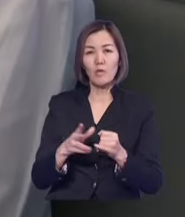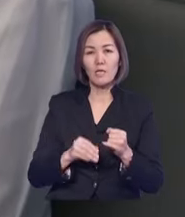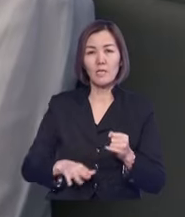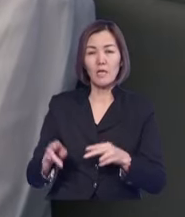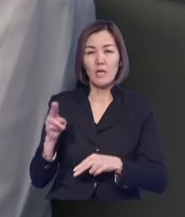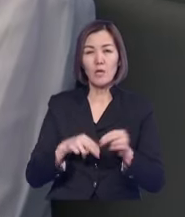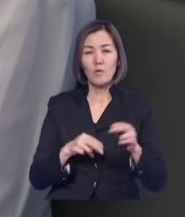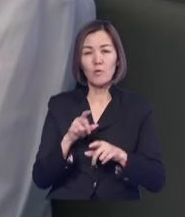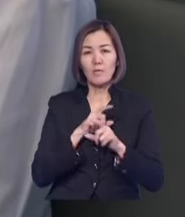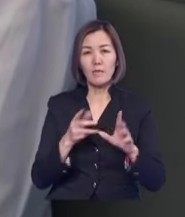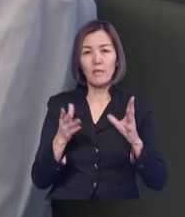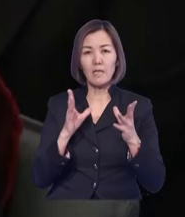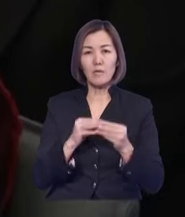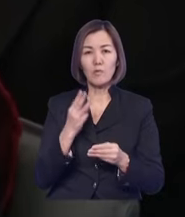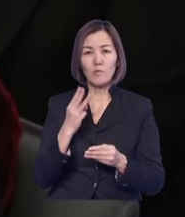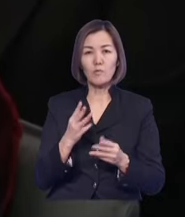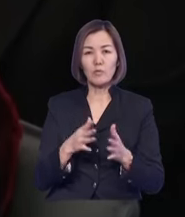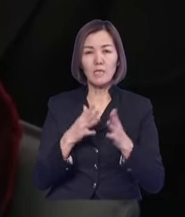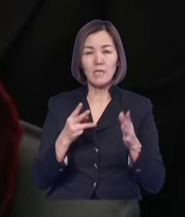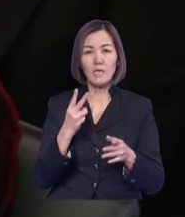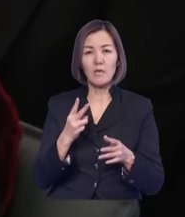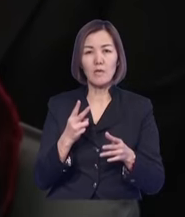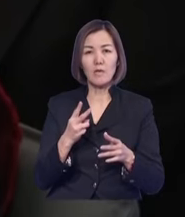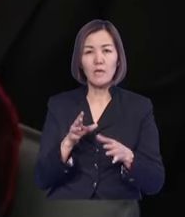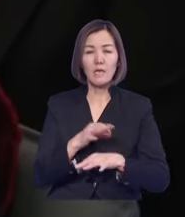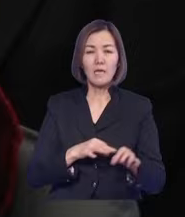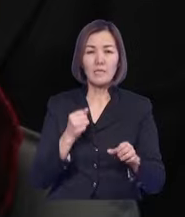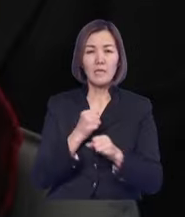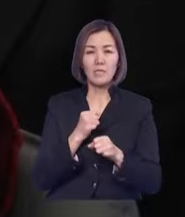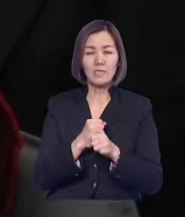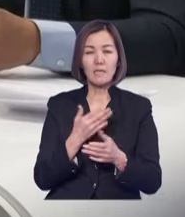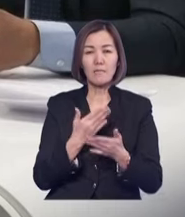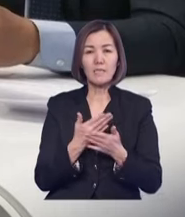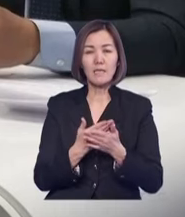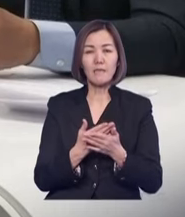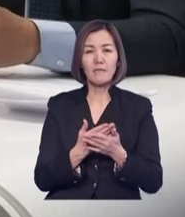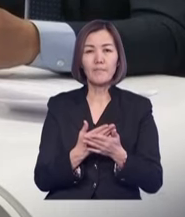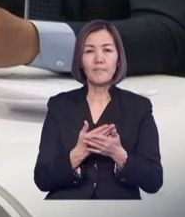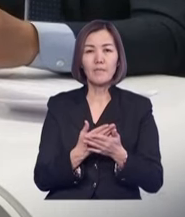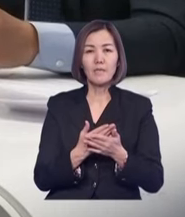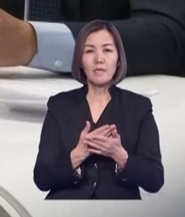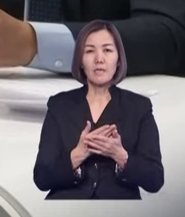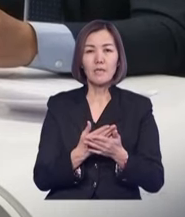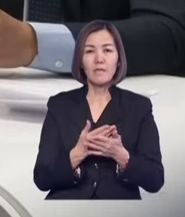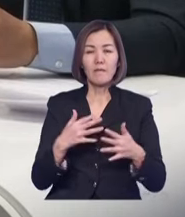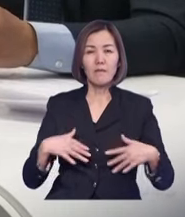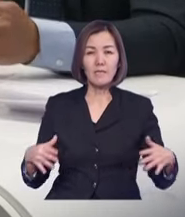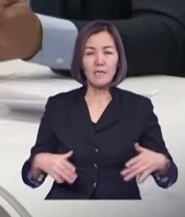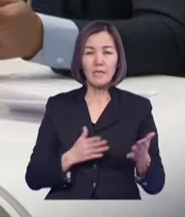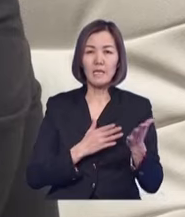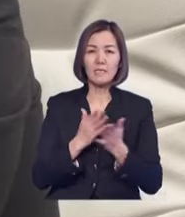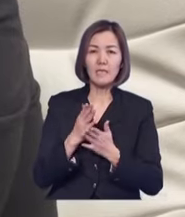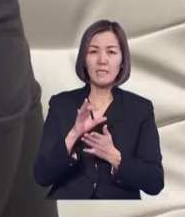құрыс объектілері бойынша үш өлшемді және екі өлшемді карталар жасалды. Мәселен, картаға ветеринария саласы бойынша